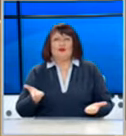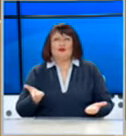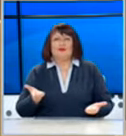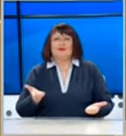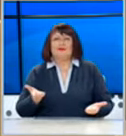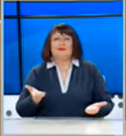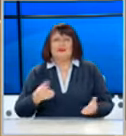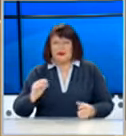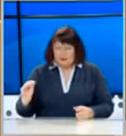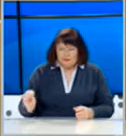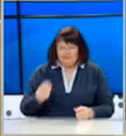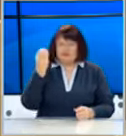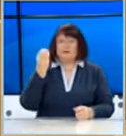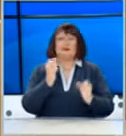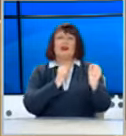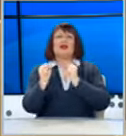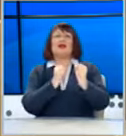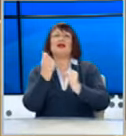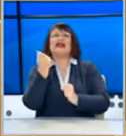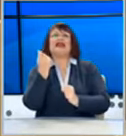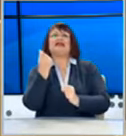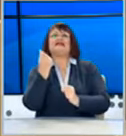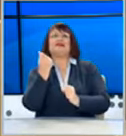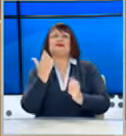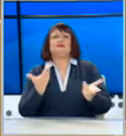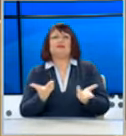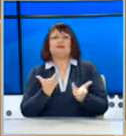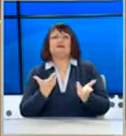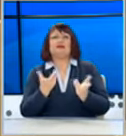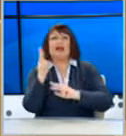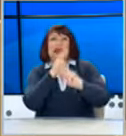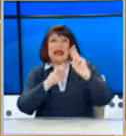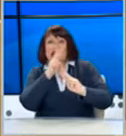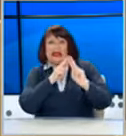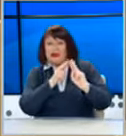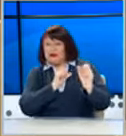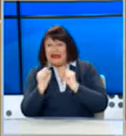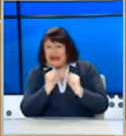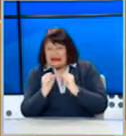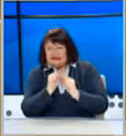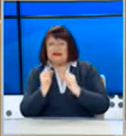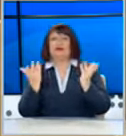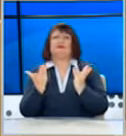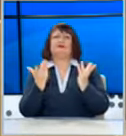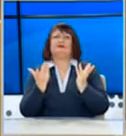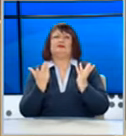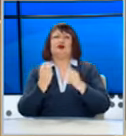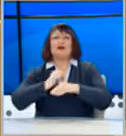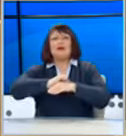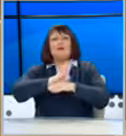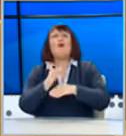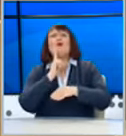Όταν προκύπτει μια οικονομική κρίση, όταν υπάρχει κλιματική κρίση, όταν υπάρχει πανδημική